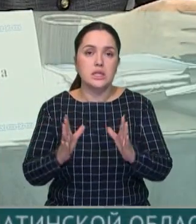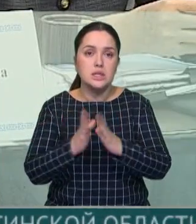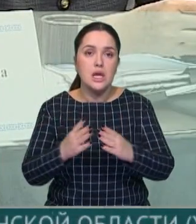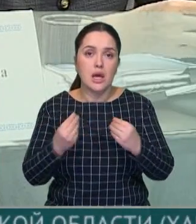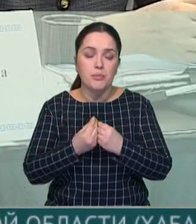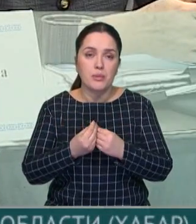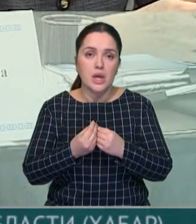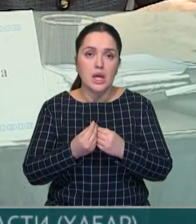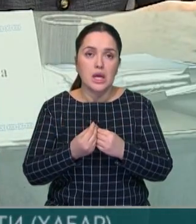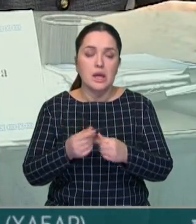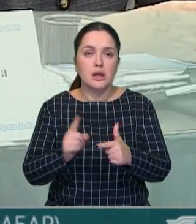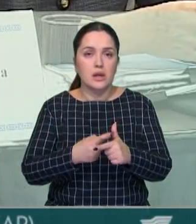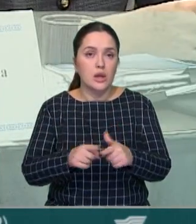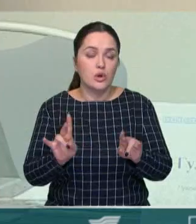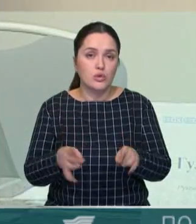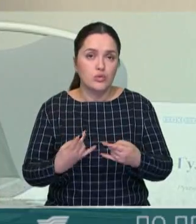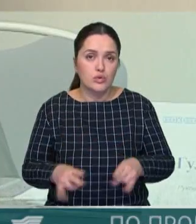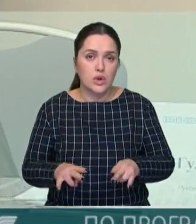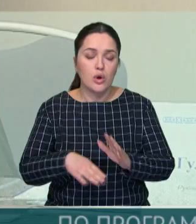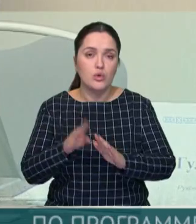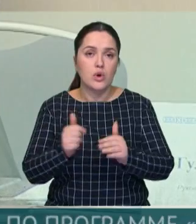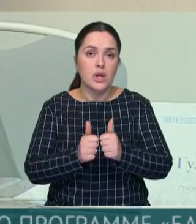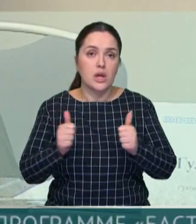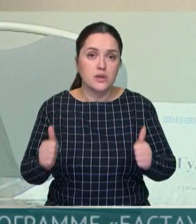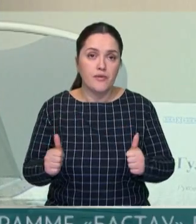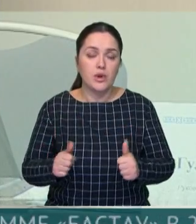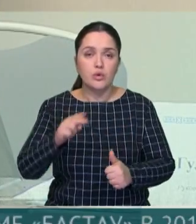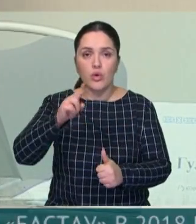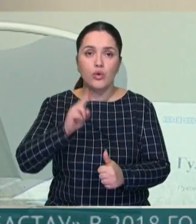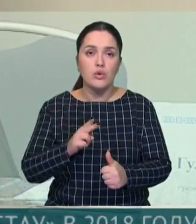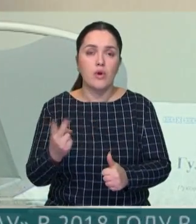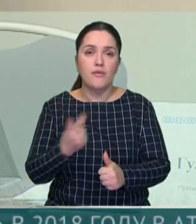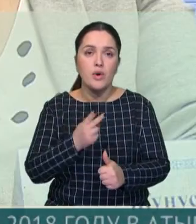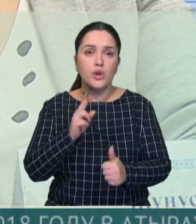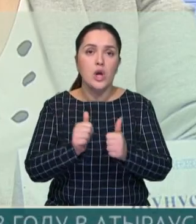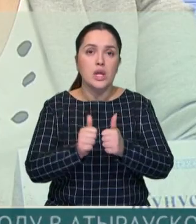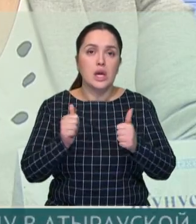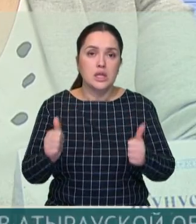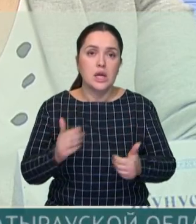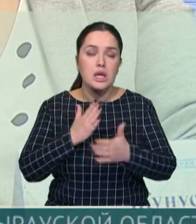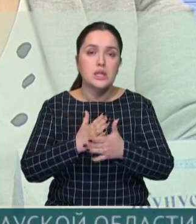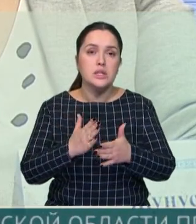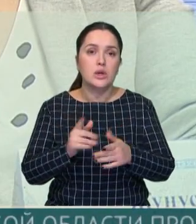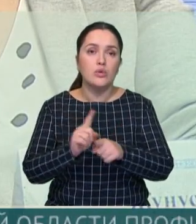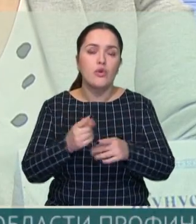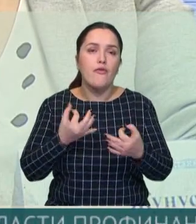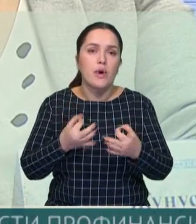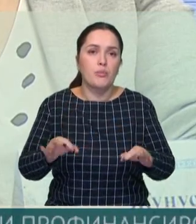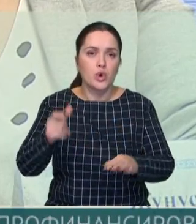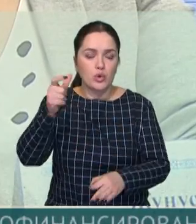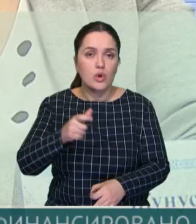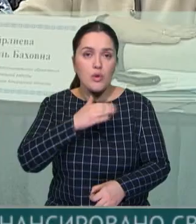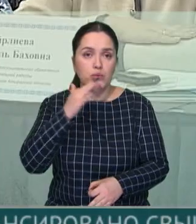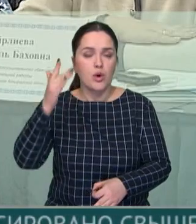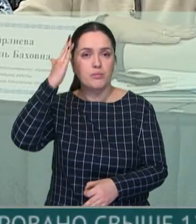Сохранить семейный очаг или не стоит этого делать? Наряду с парами, которые находятся на грани развода, есть огромная армия свободных